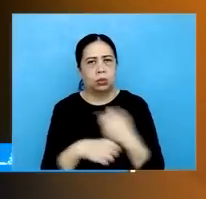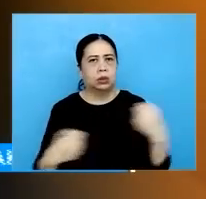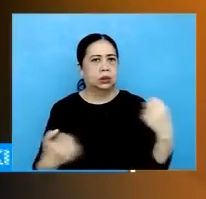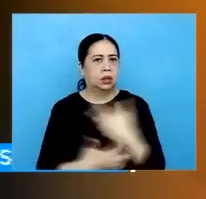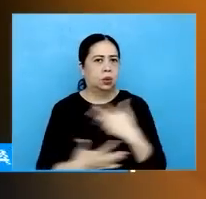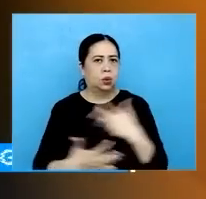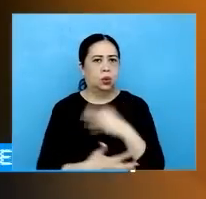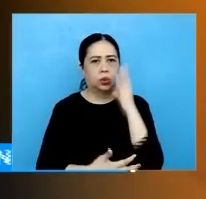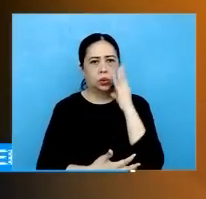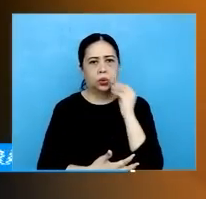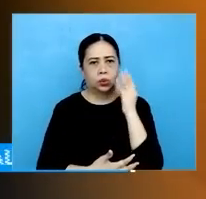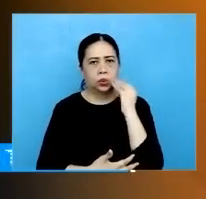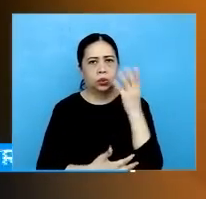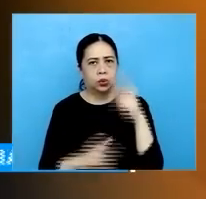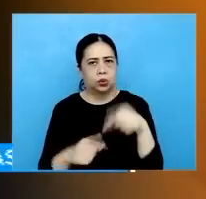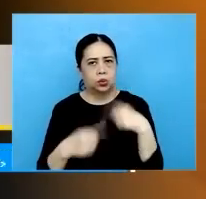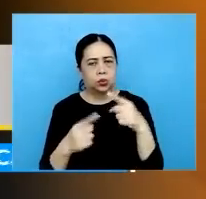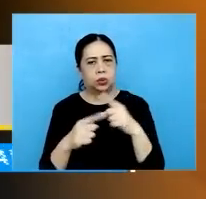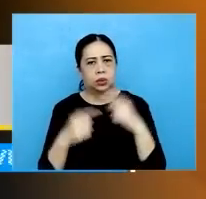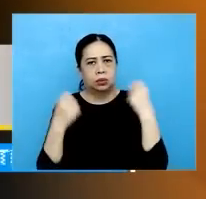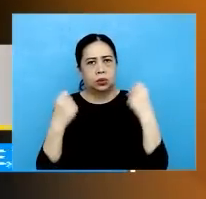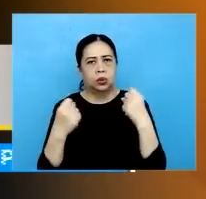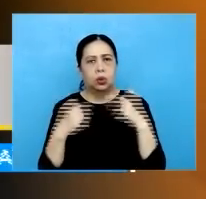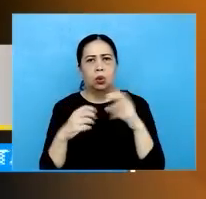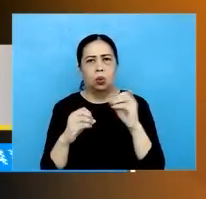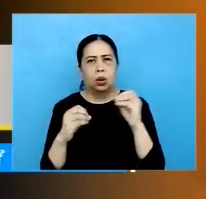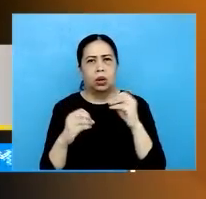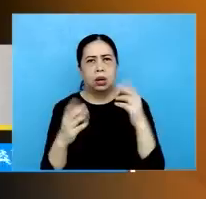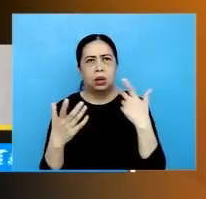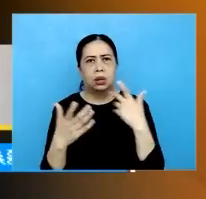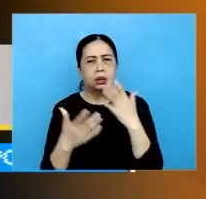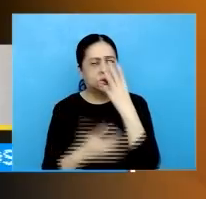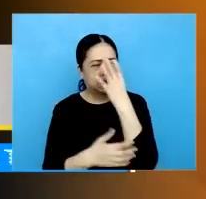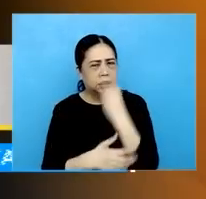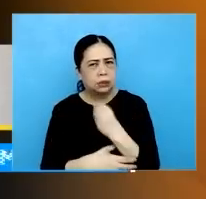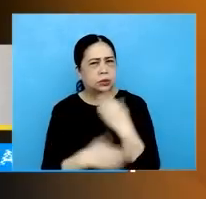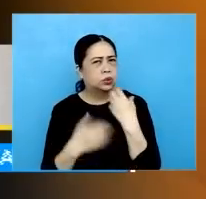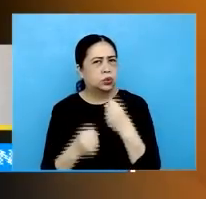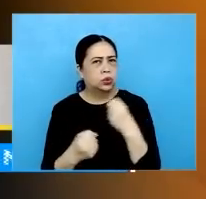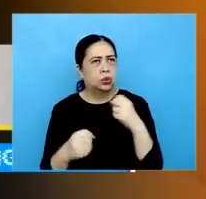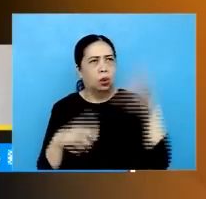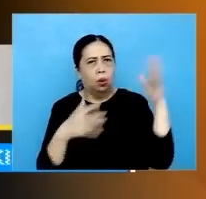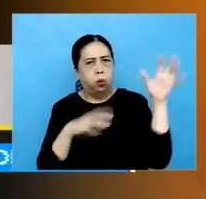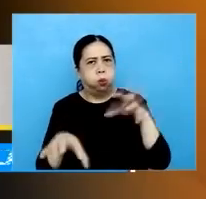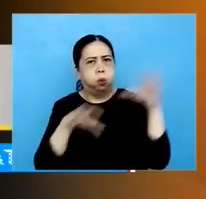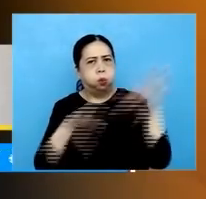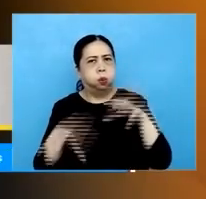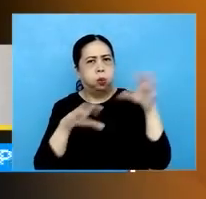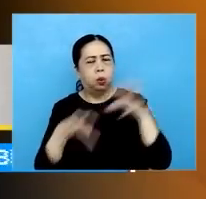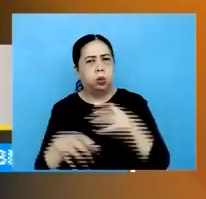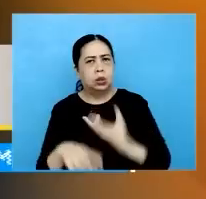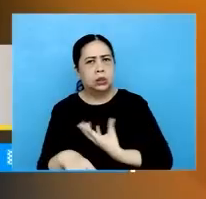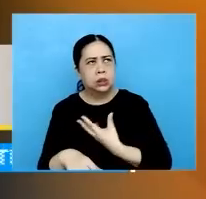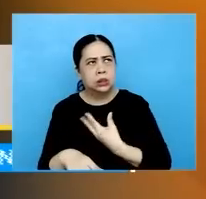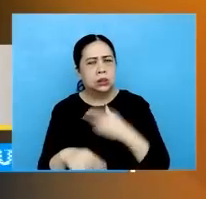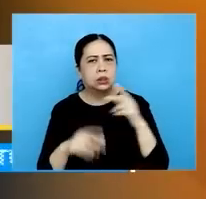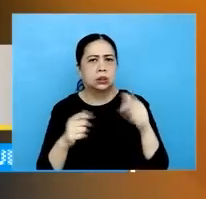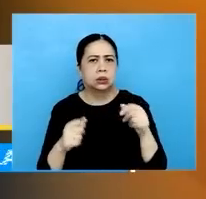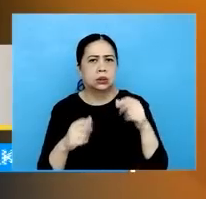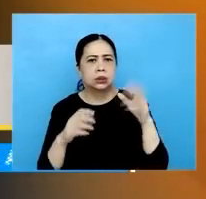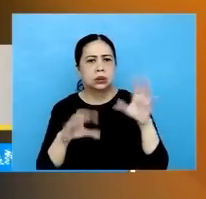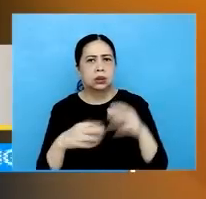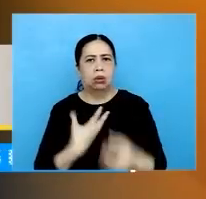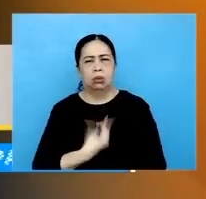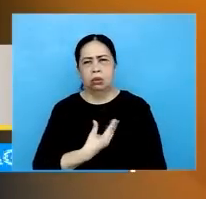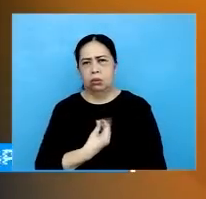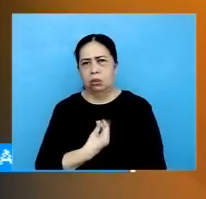naramdaman nila noong kasagsagan ng bagyo. Halos wala raw silang tulog sa tindi ng pagbayo ng malakas na hangin at ulan. Ako natatakot